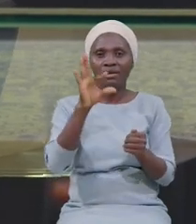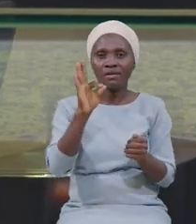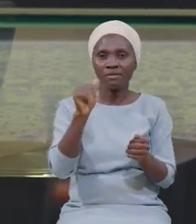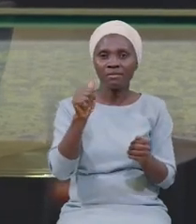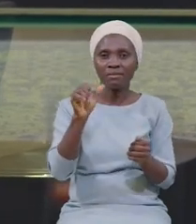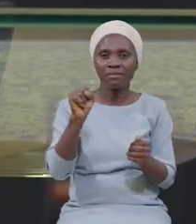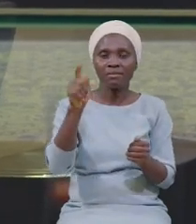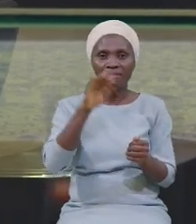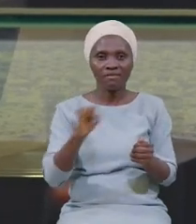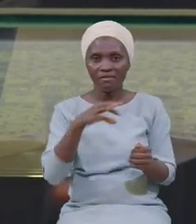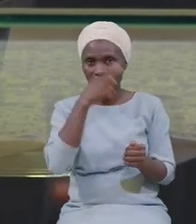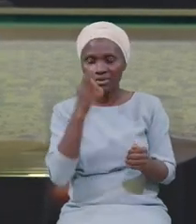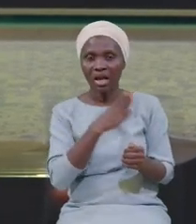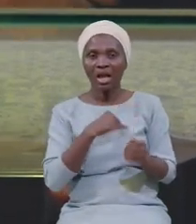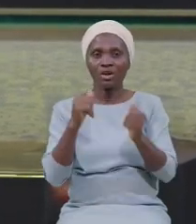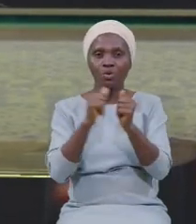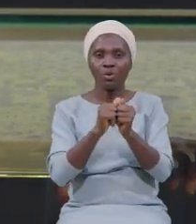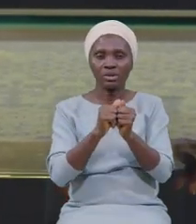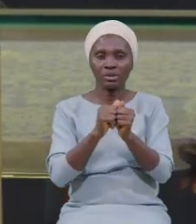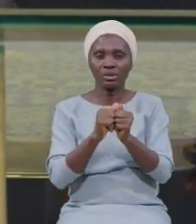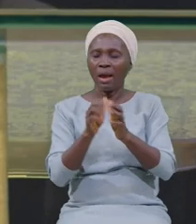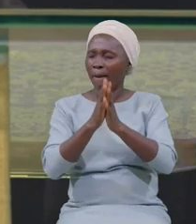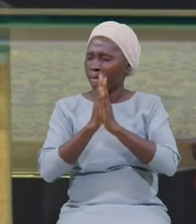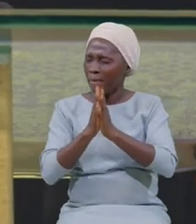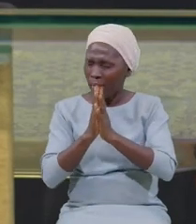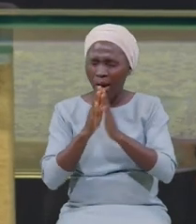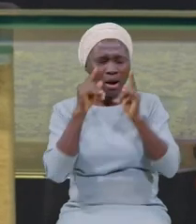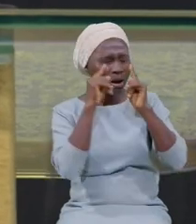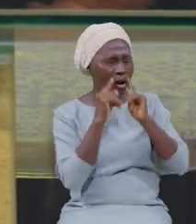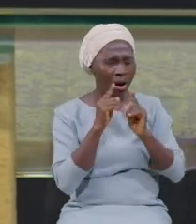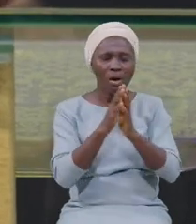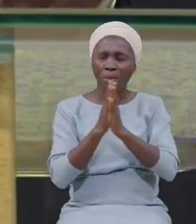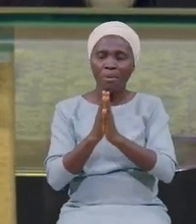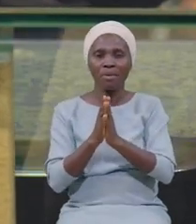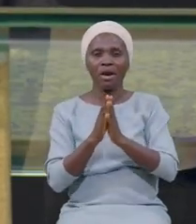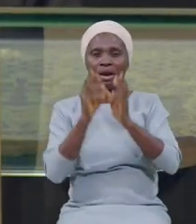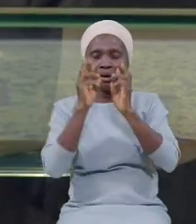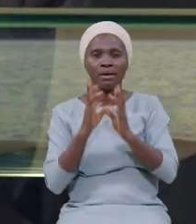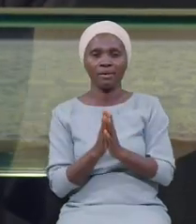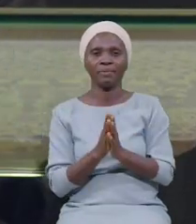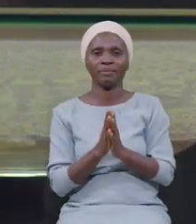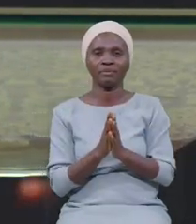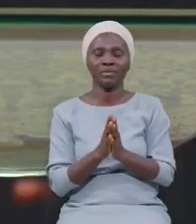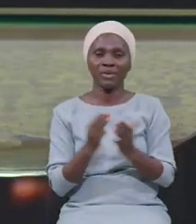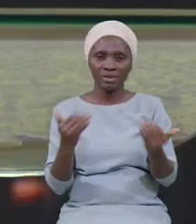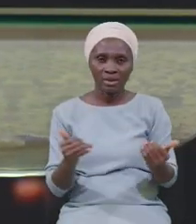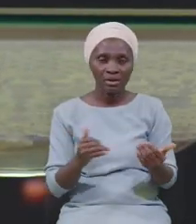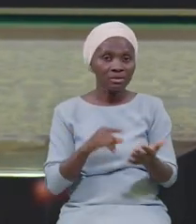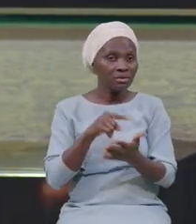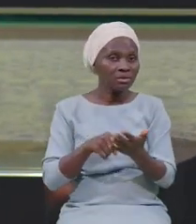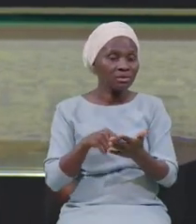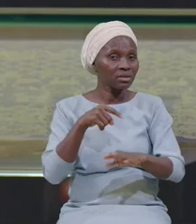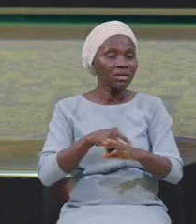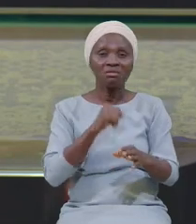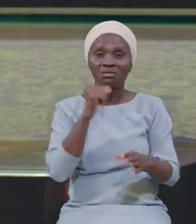des pleurs et des lamentations. Que ce n'est pas le temps de commencer